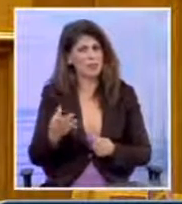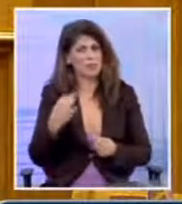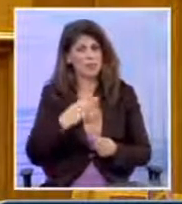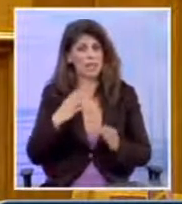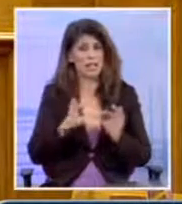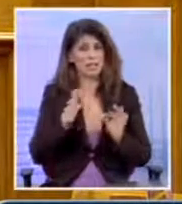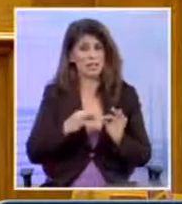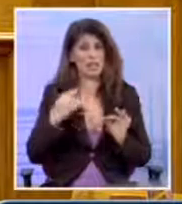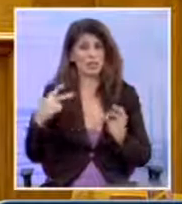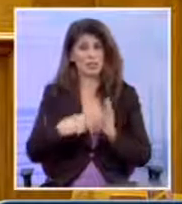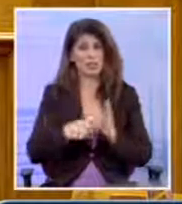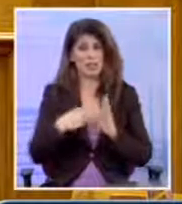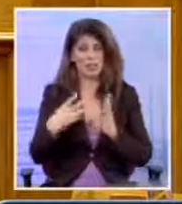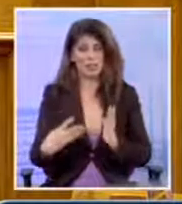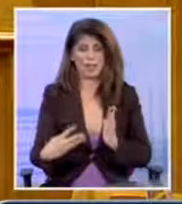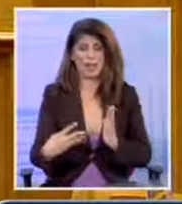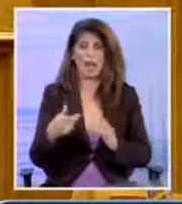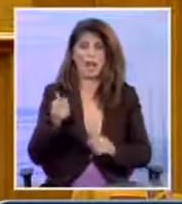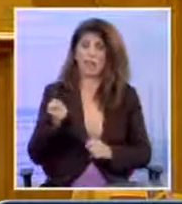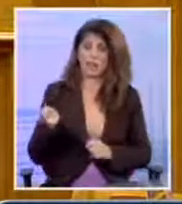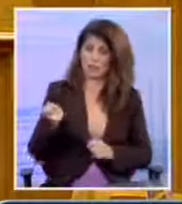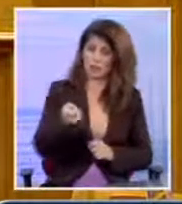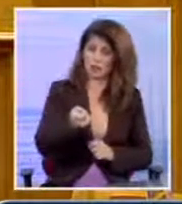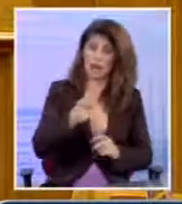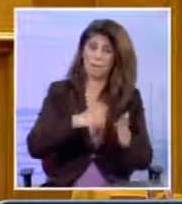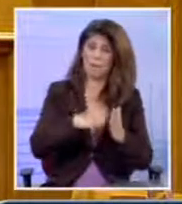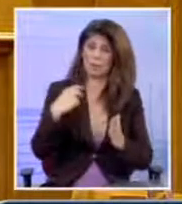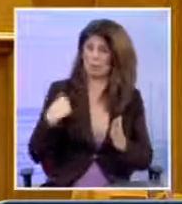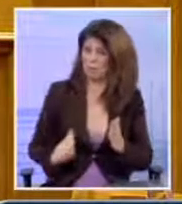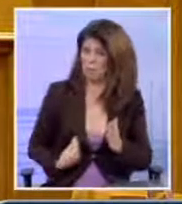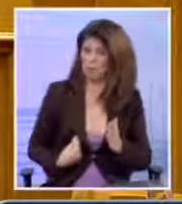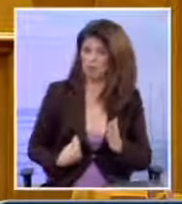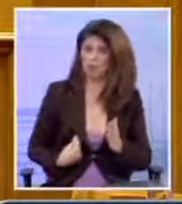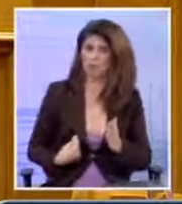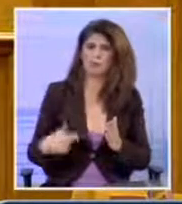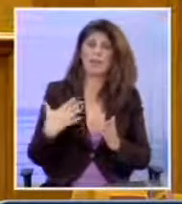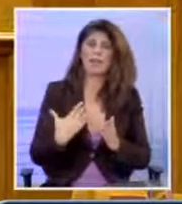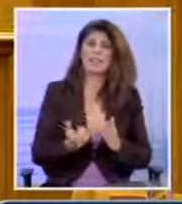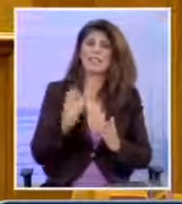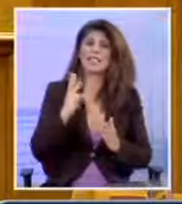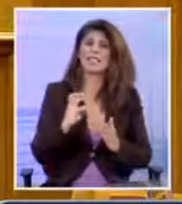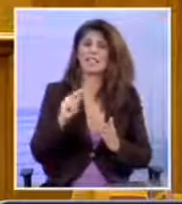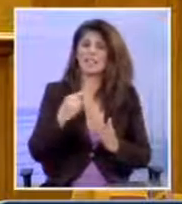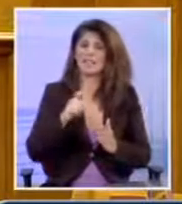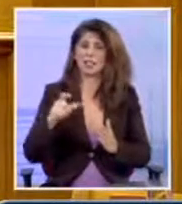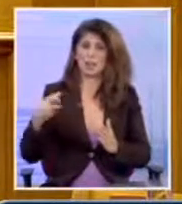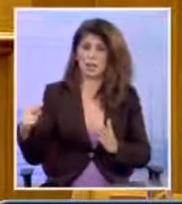Σεπτέμβριο 2009 τα ληξιπρόθεσμα χρέη προς το δημόσιο ήταν στα 30 δισεκατομμύρια